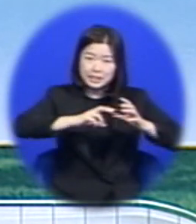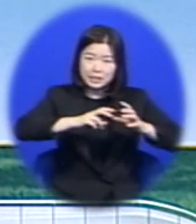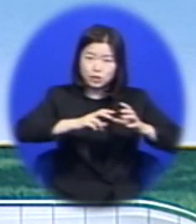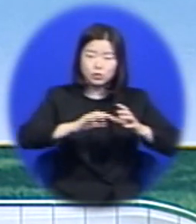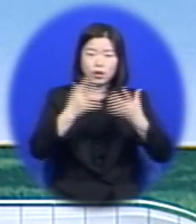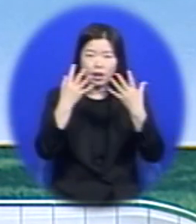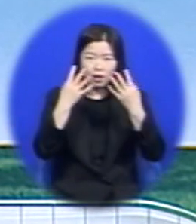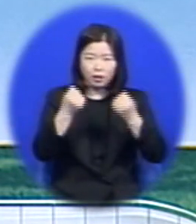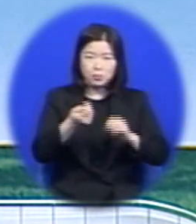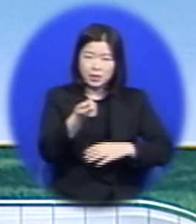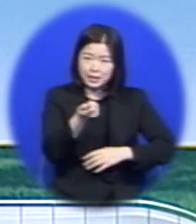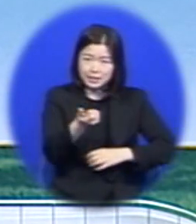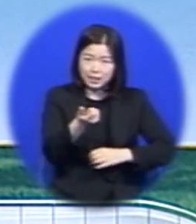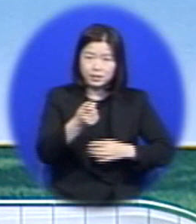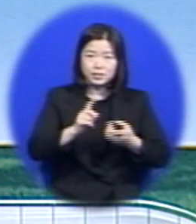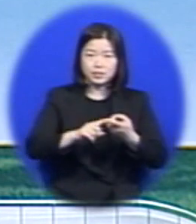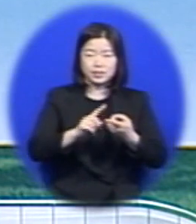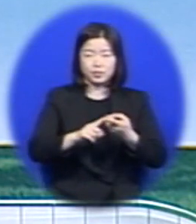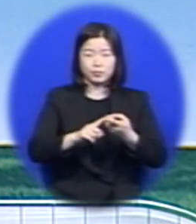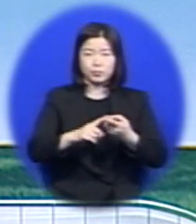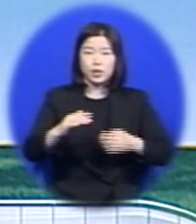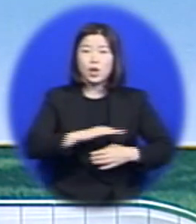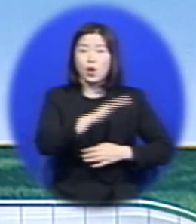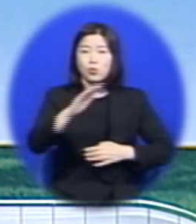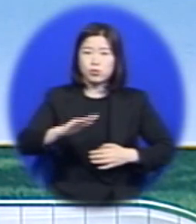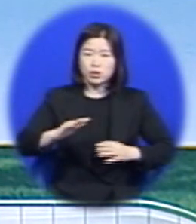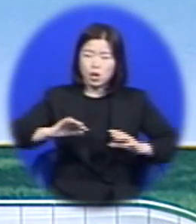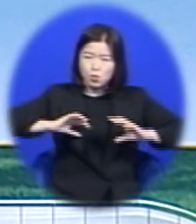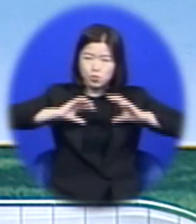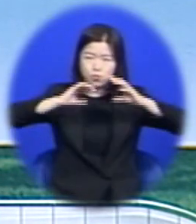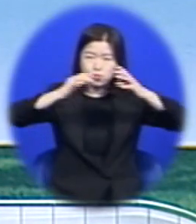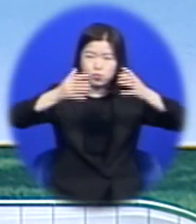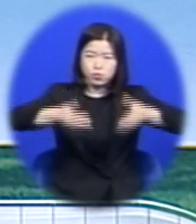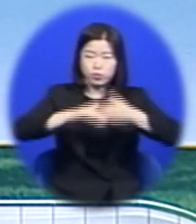것인가? 이 우주 전체에